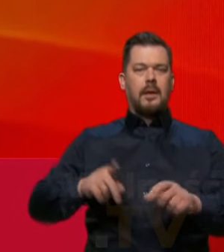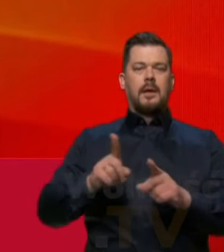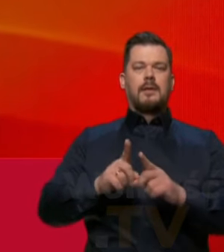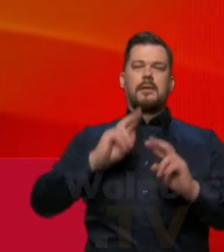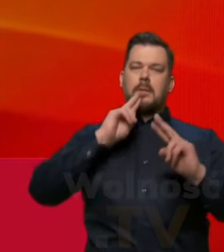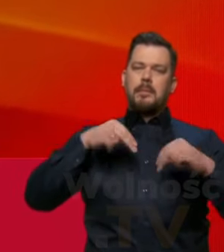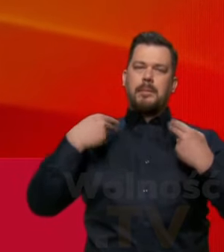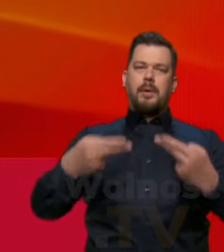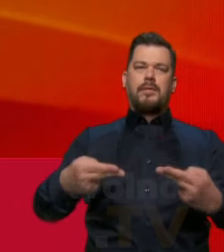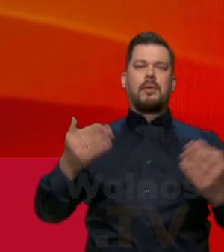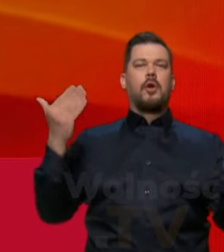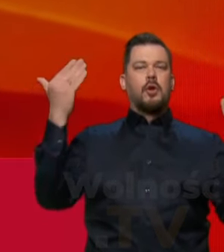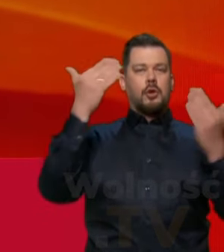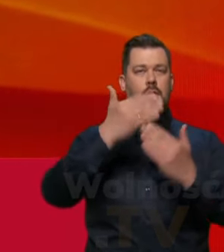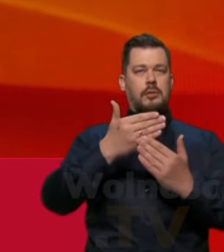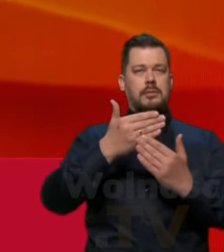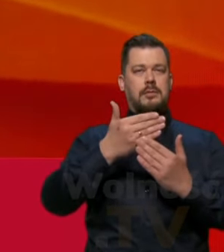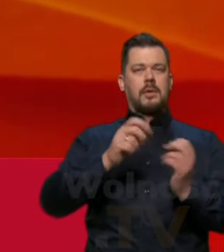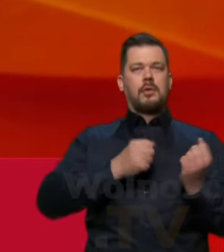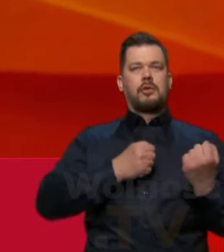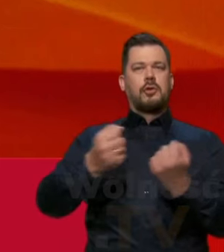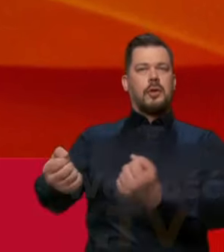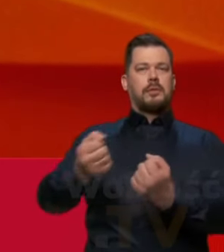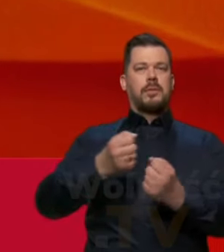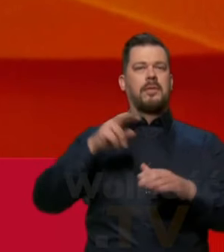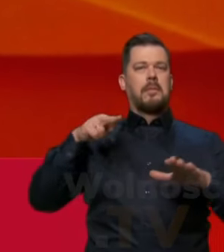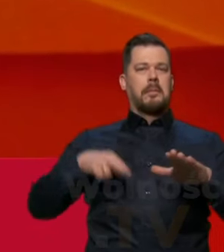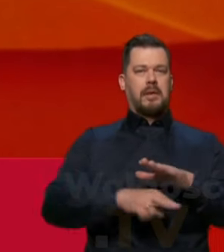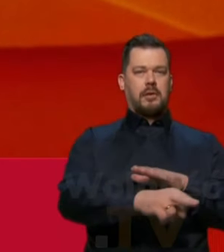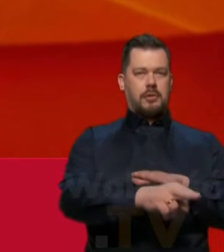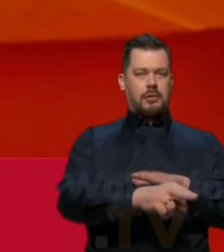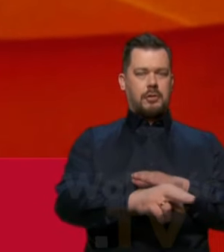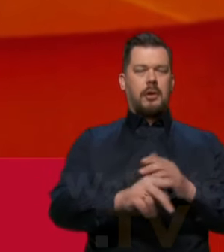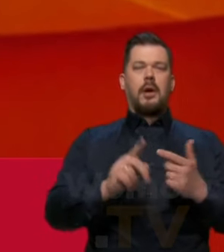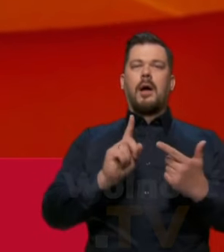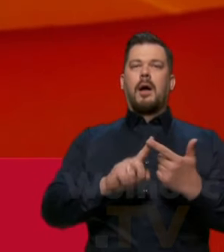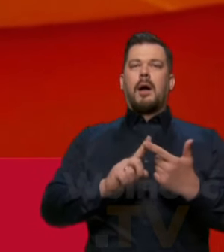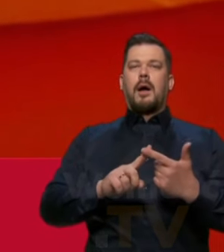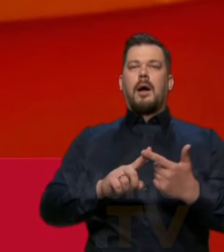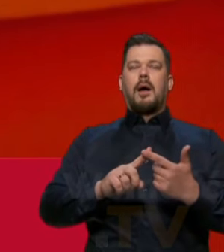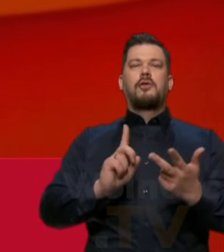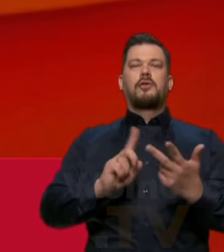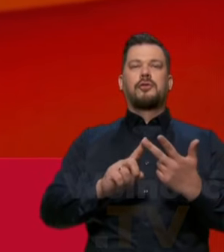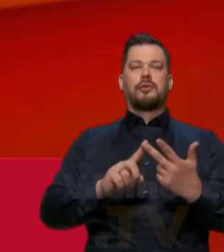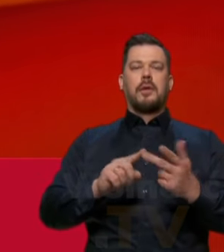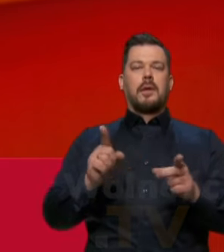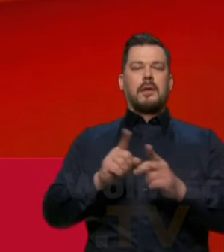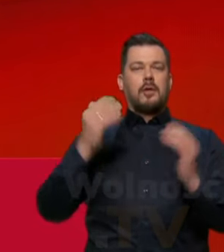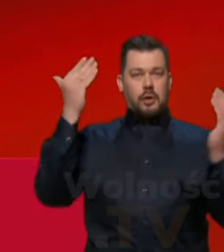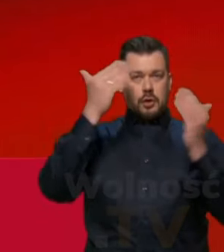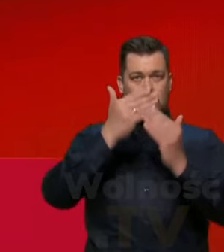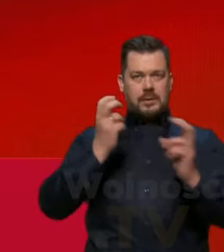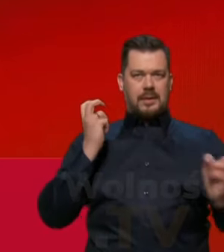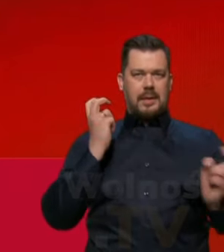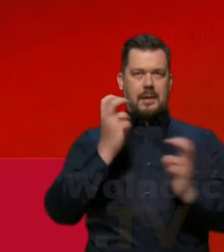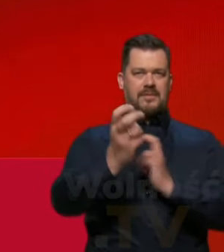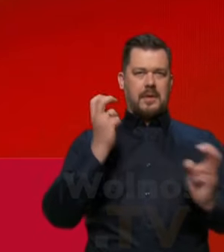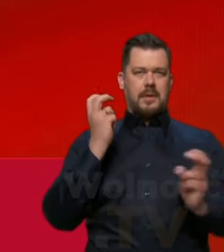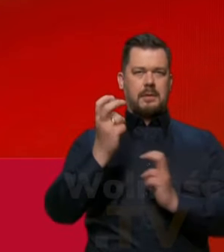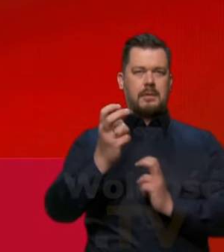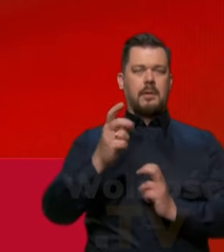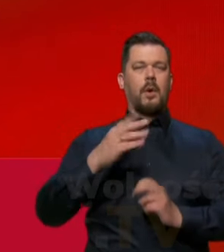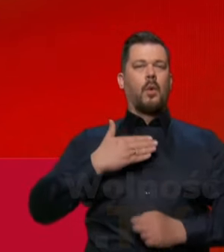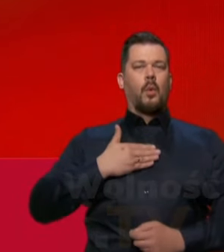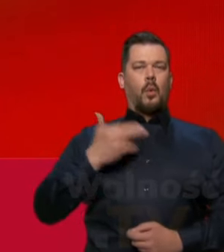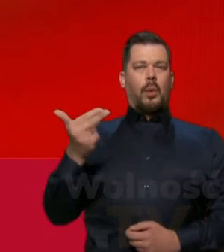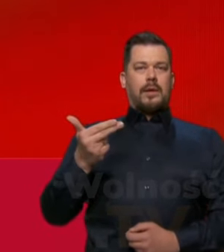przywrócenia nocnych kursów w weekendy w metrze oraz wprowadzenia nocnych tramwajów również w weekendy